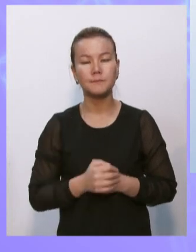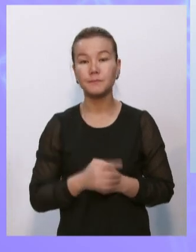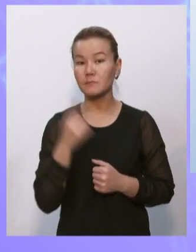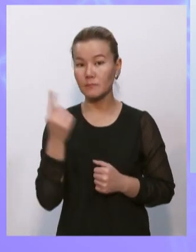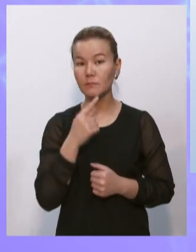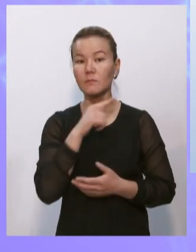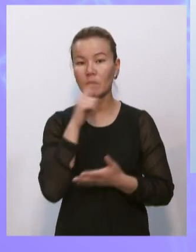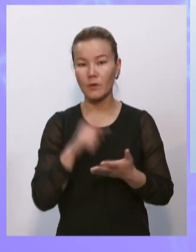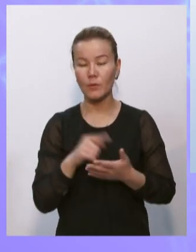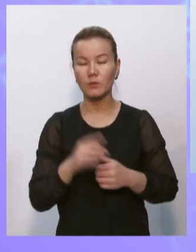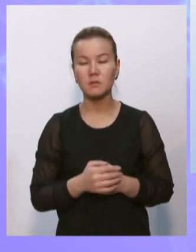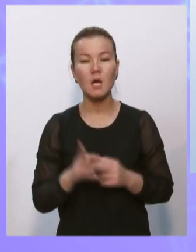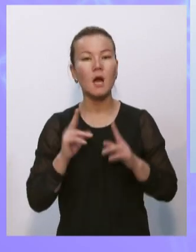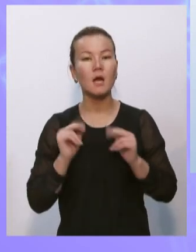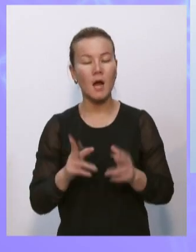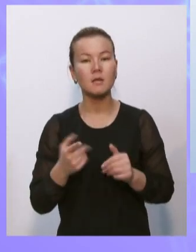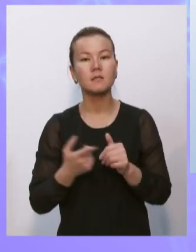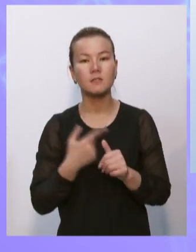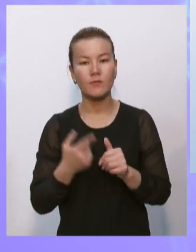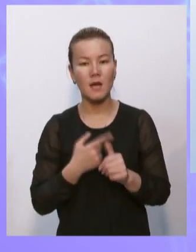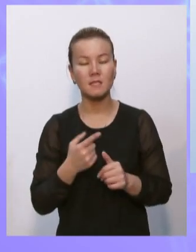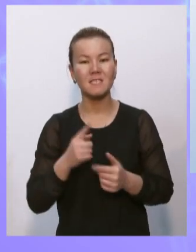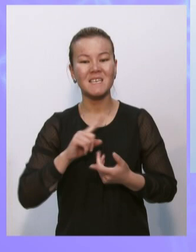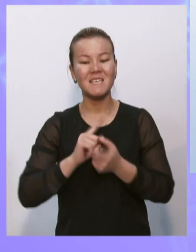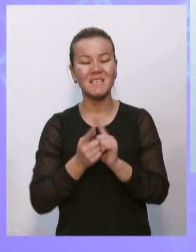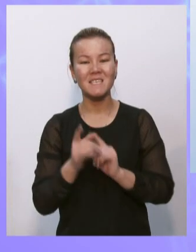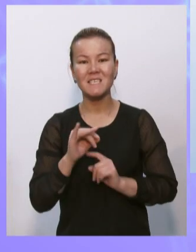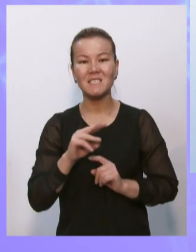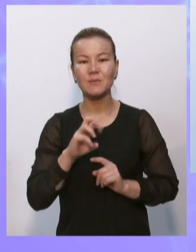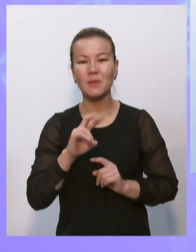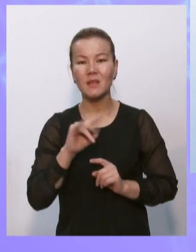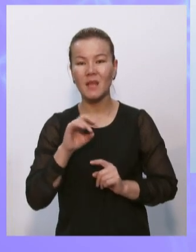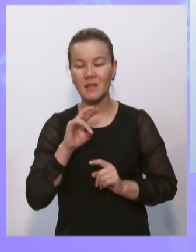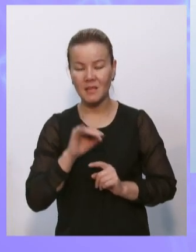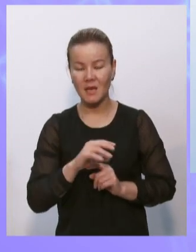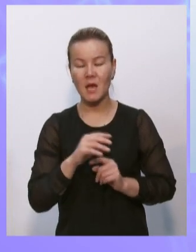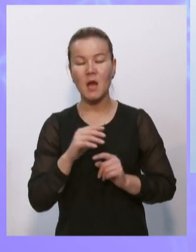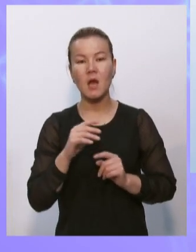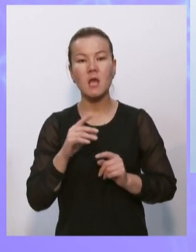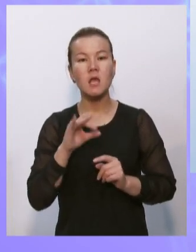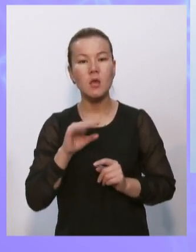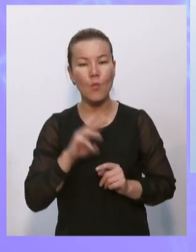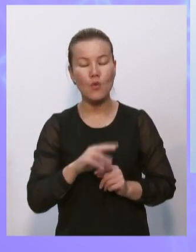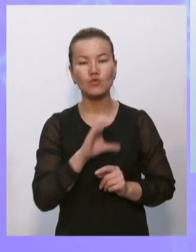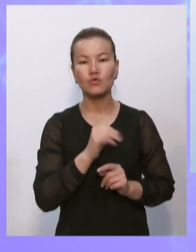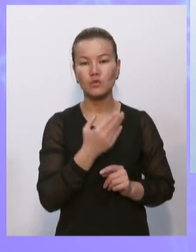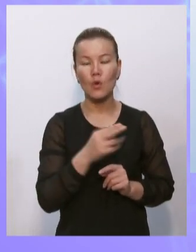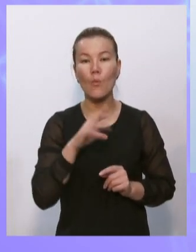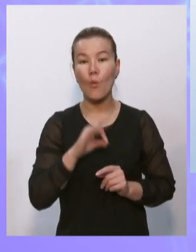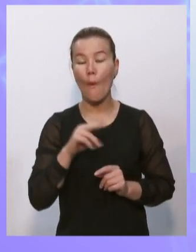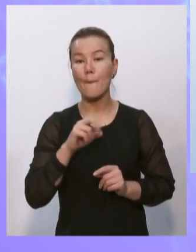Первый вопрос. Как называется изменение имен существительных по падежам?